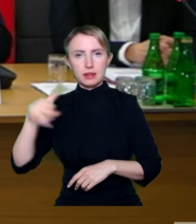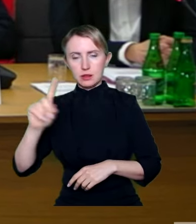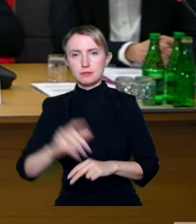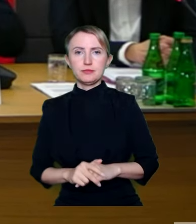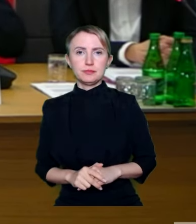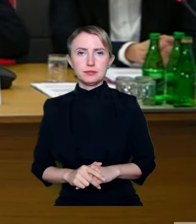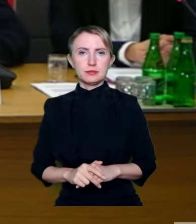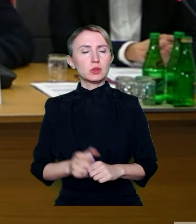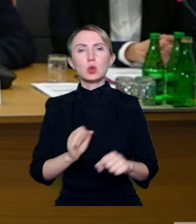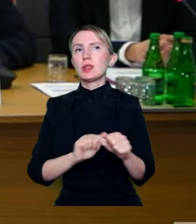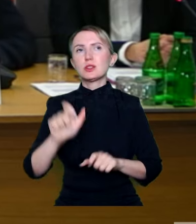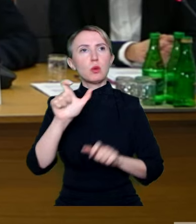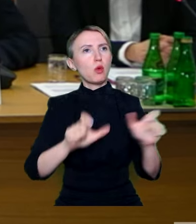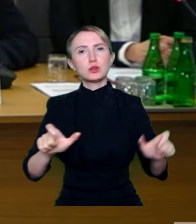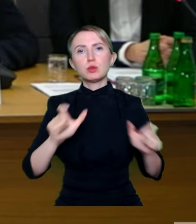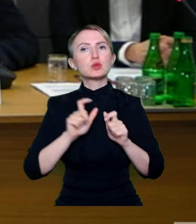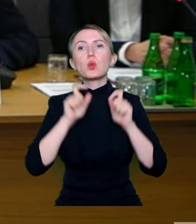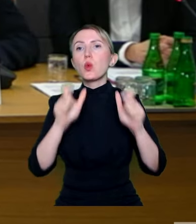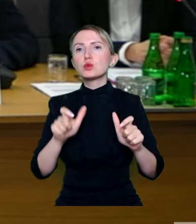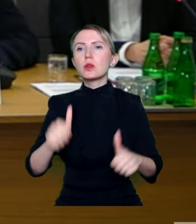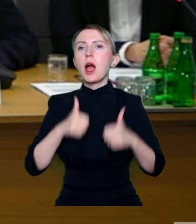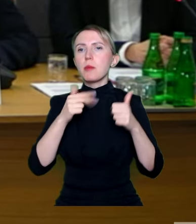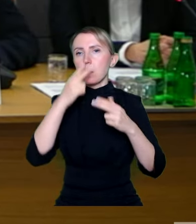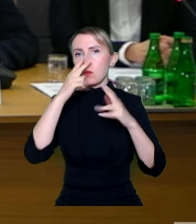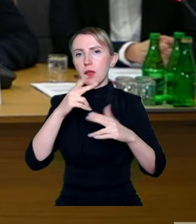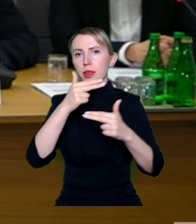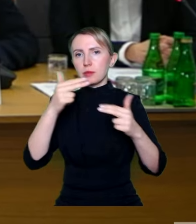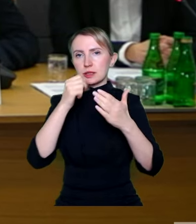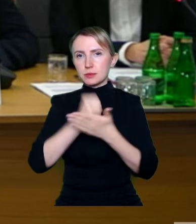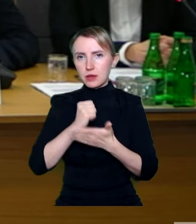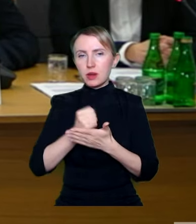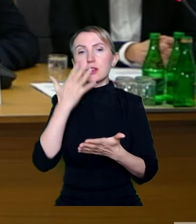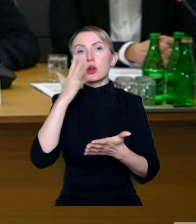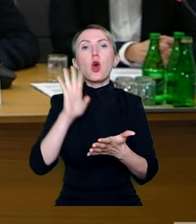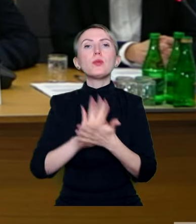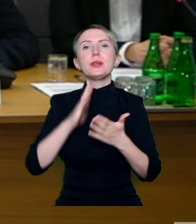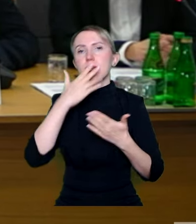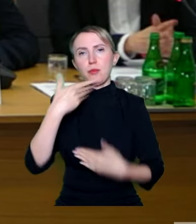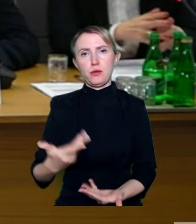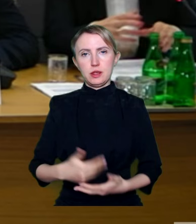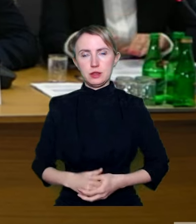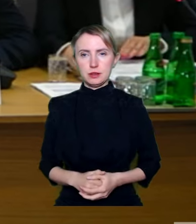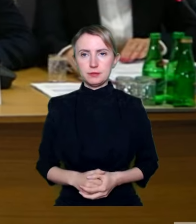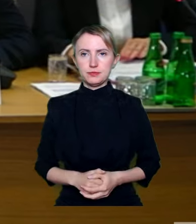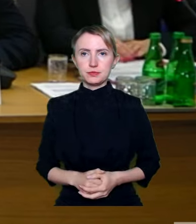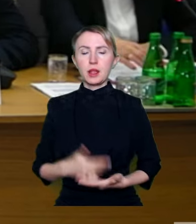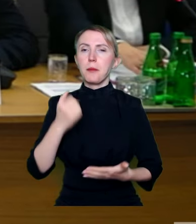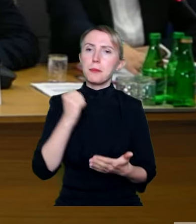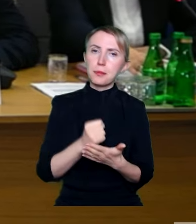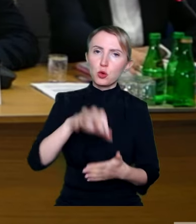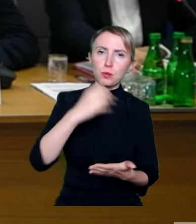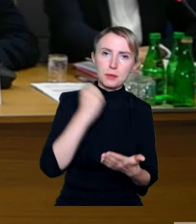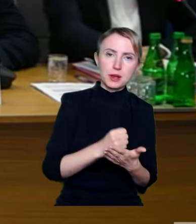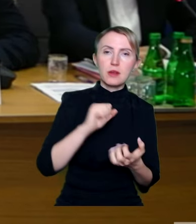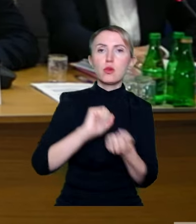to nie są ludzie, którzy są zgłoszeni po to, żeby świadczyć o sprawie, tylko po to, żeby wydać opinie prawne lub merytoryczne